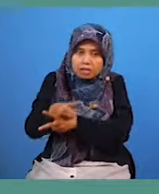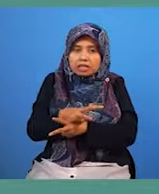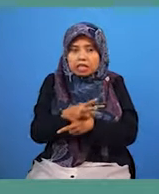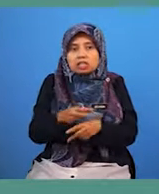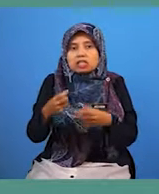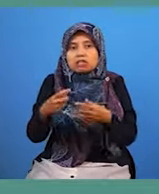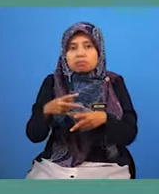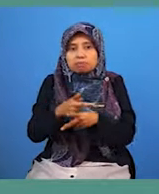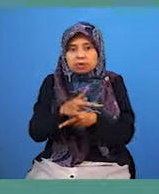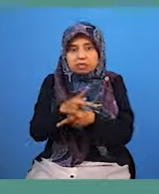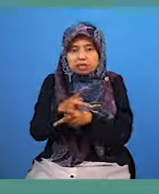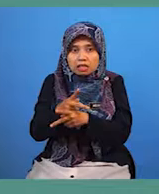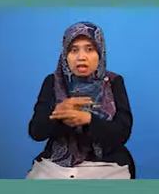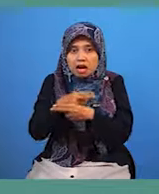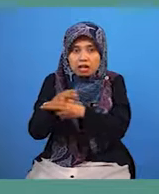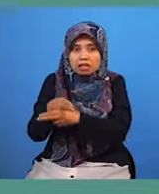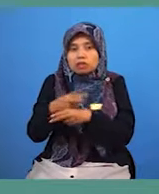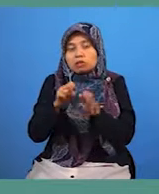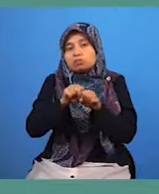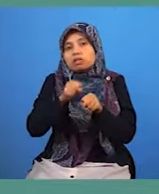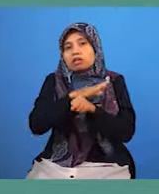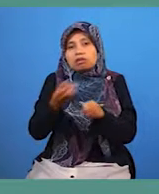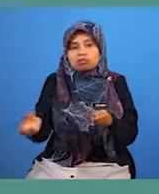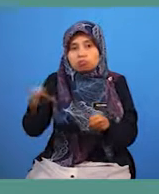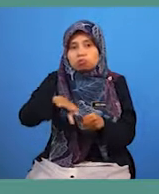supaya tidak tertumpah.